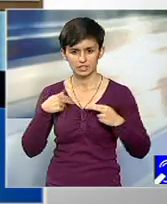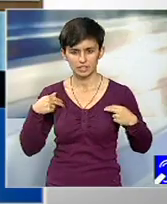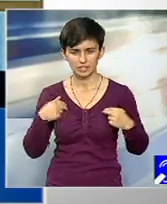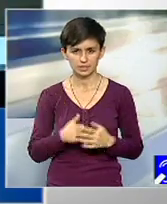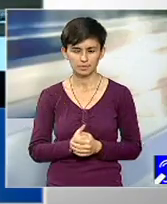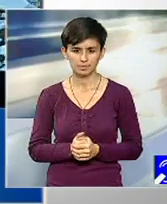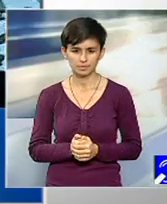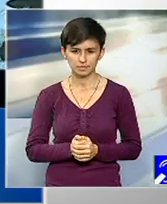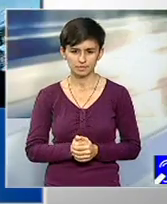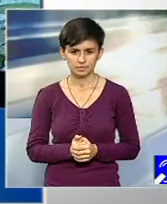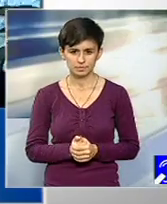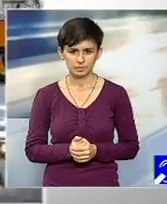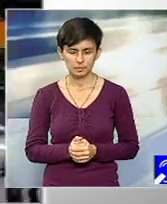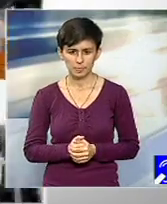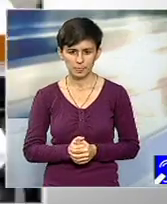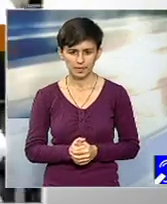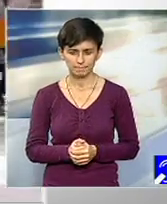gem.